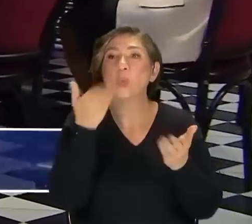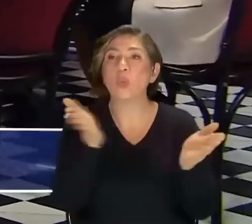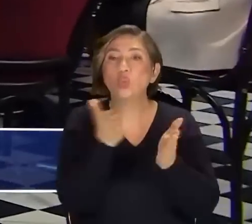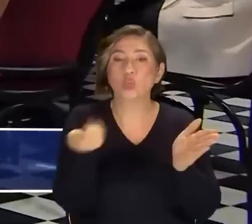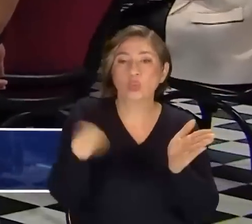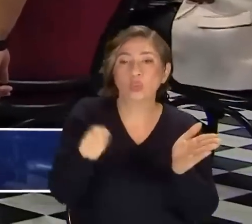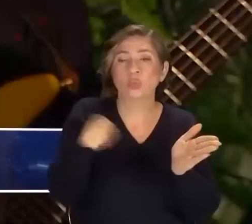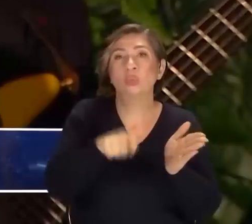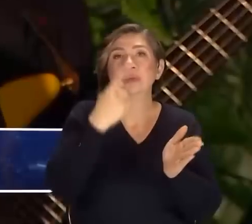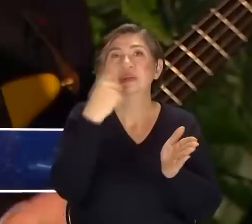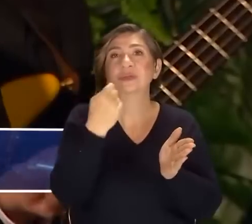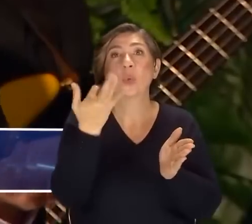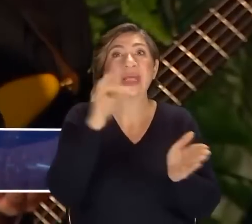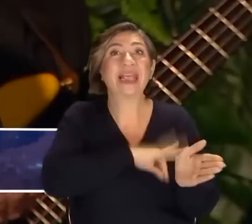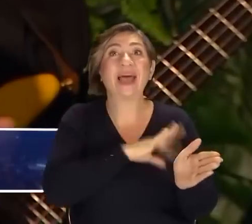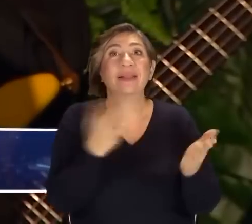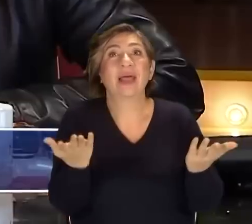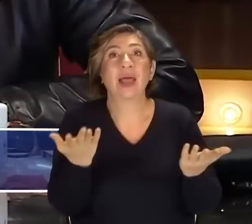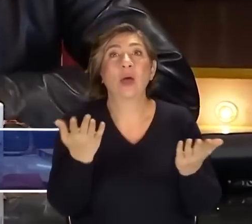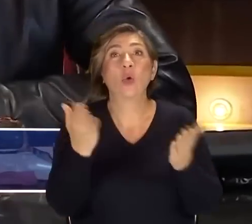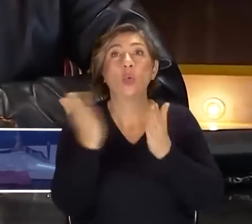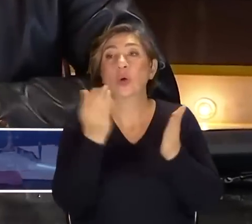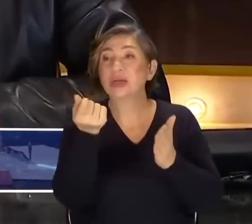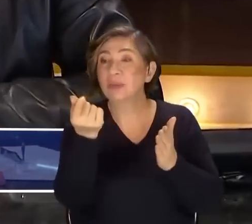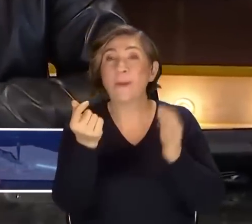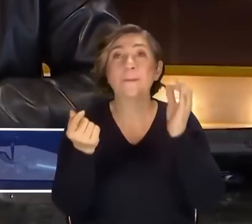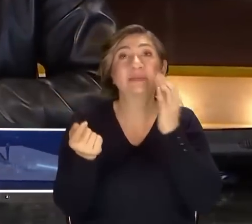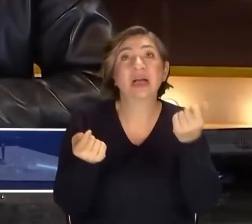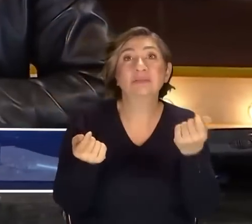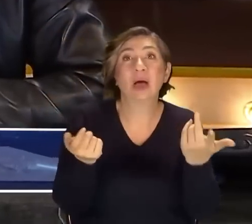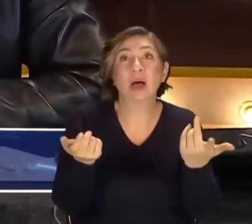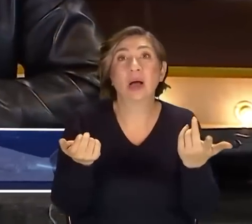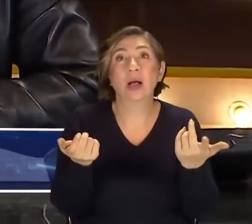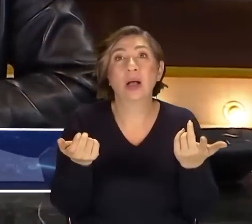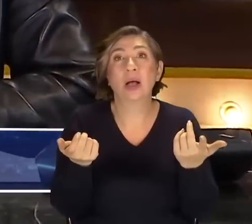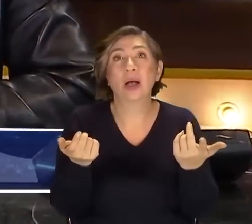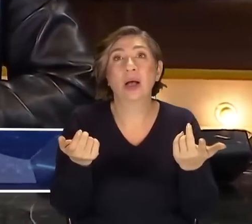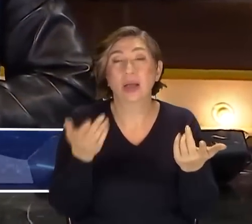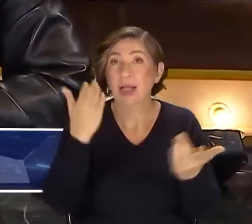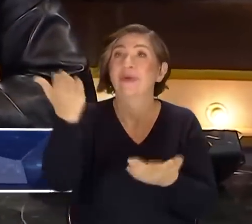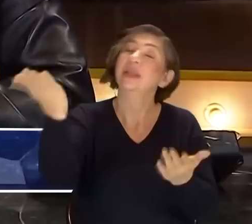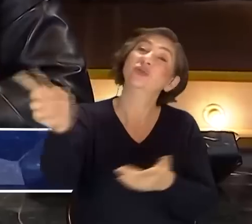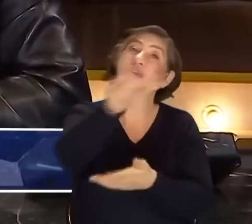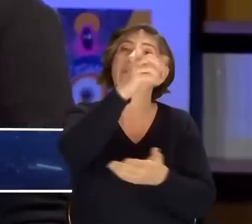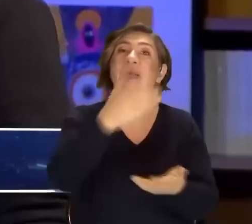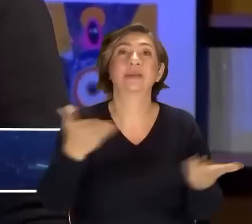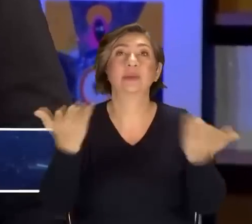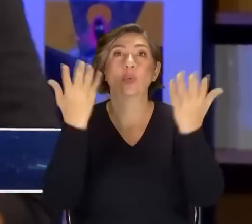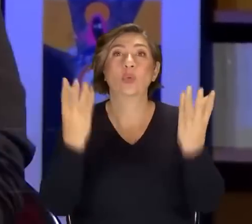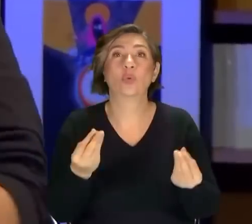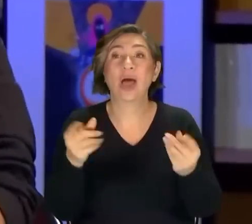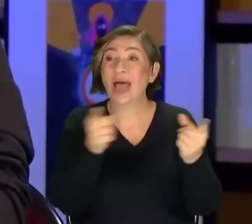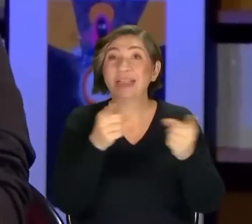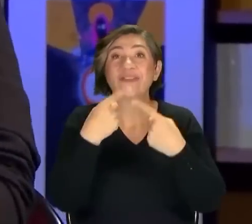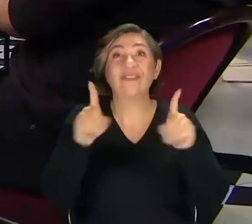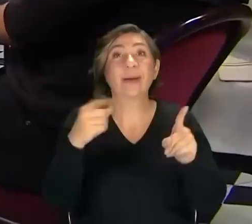ya? Ya nedir ki oradan? Kârın ne ya? Un kaç para, mercimek kaç para abi? Evet yani ne oluyor bu?